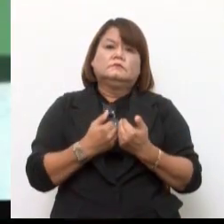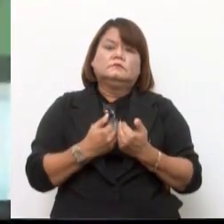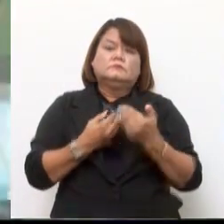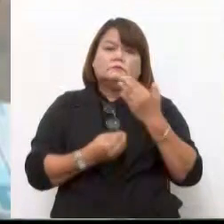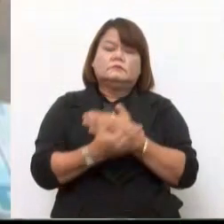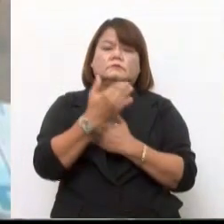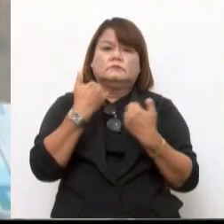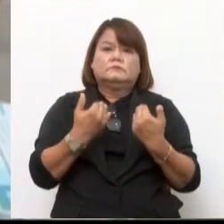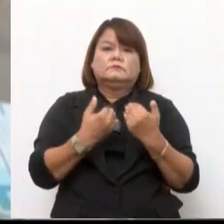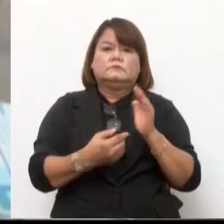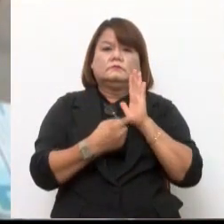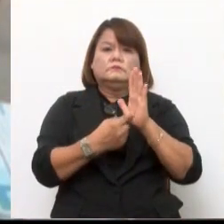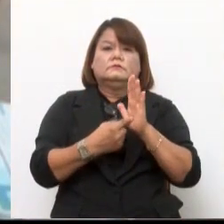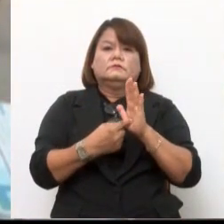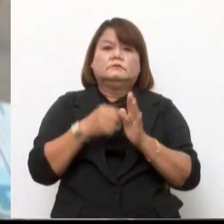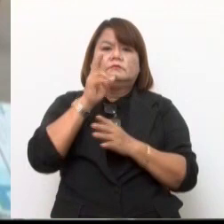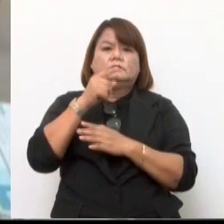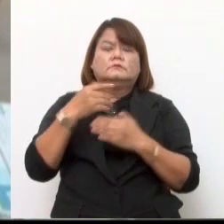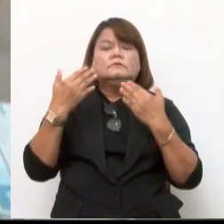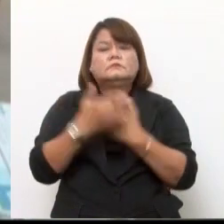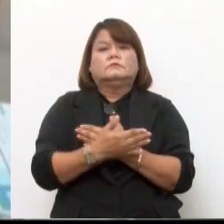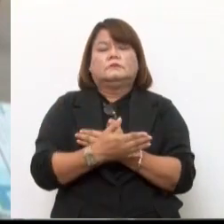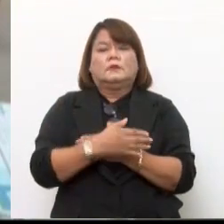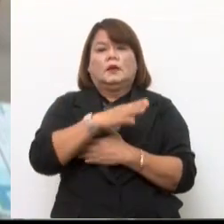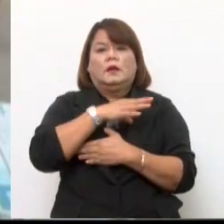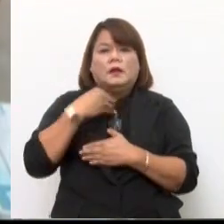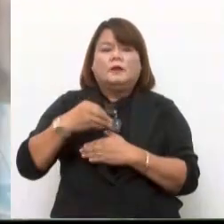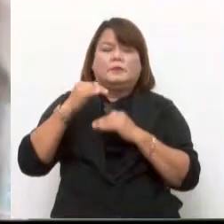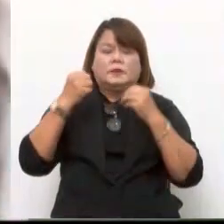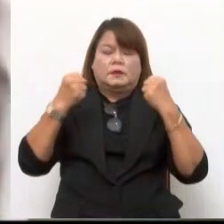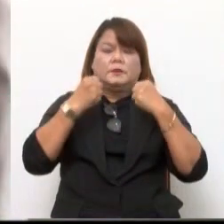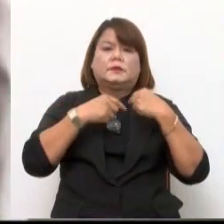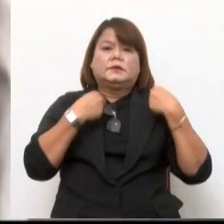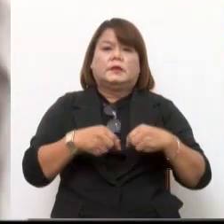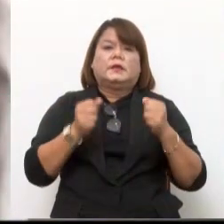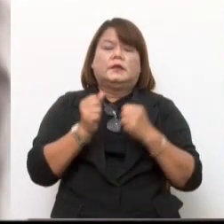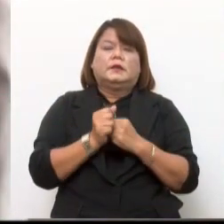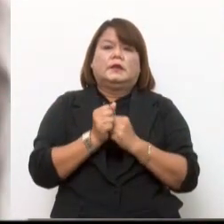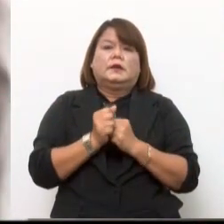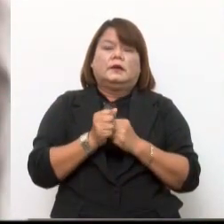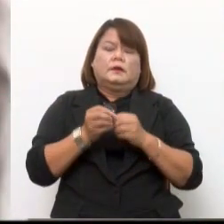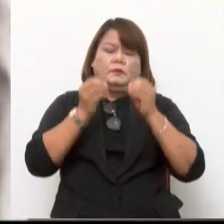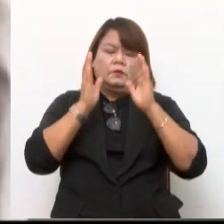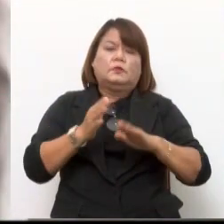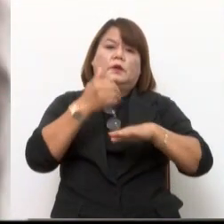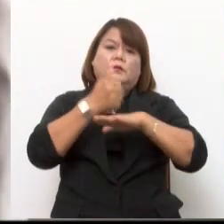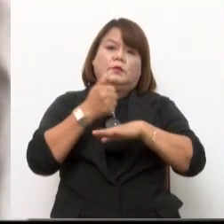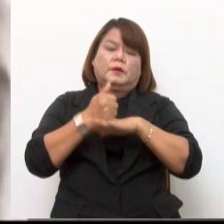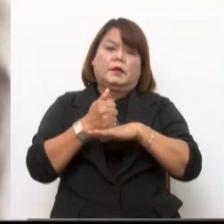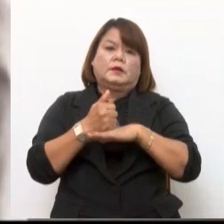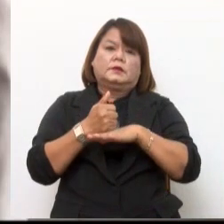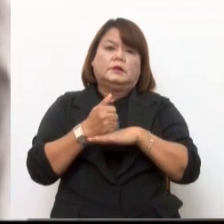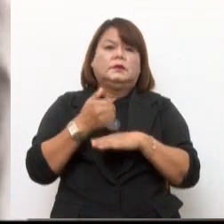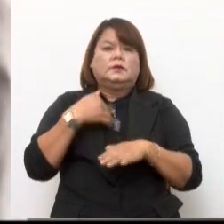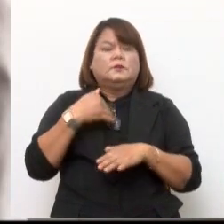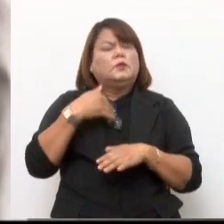าสนี้นำเสนอเพื่อเป็นข้อมูลแลกเปลี่ยนและก็เป็นกำลังใจให้กับคุณครูผู้บริหารที่ผมก็เ